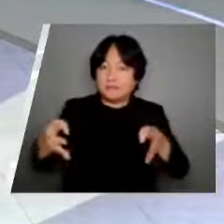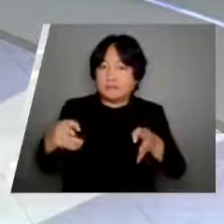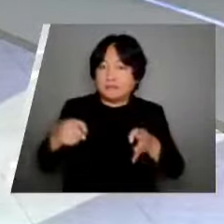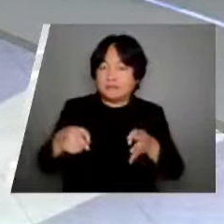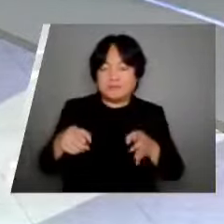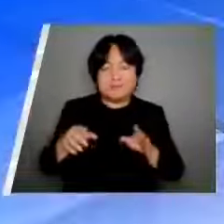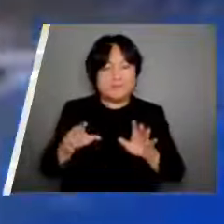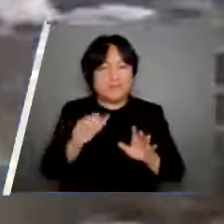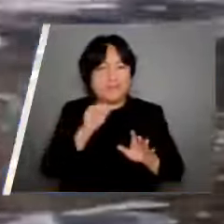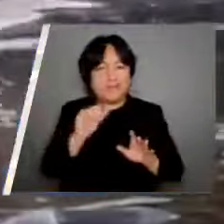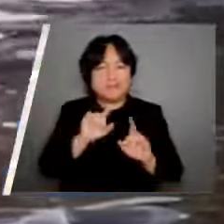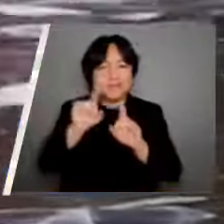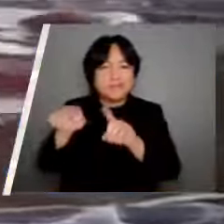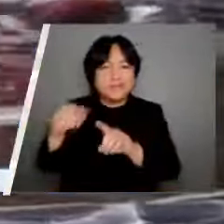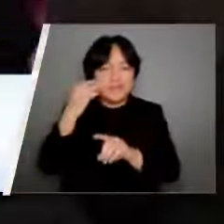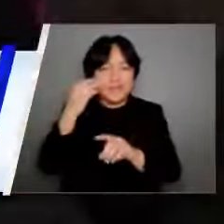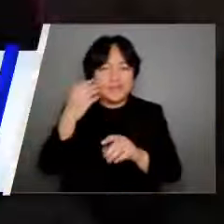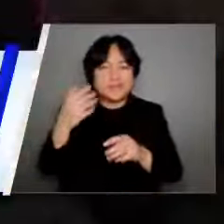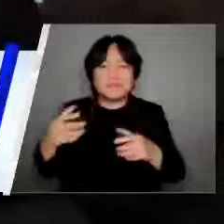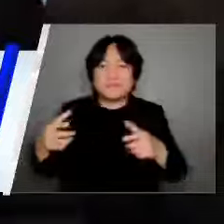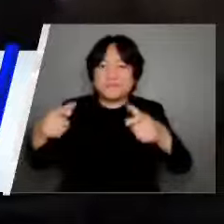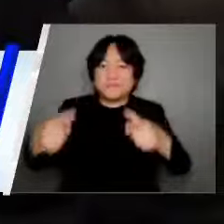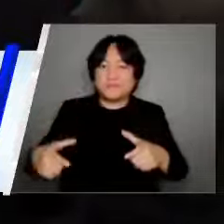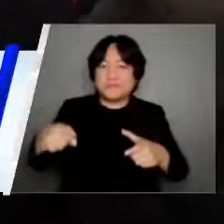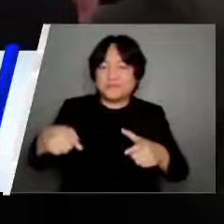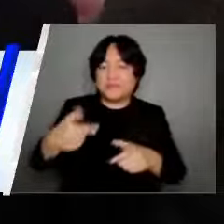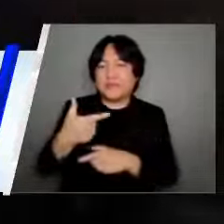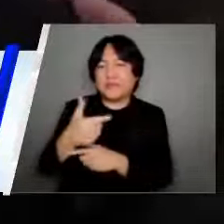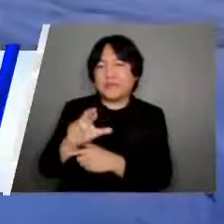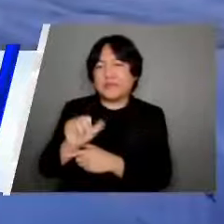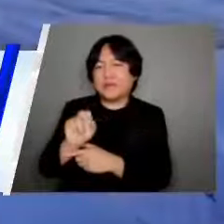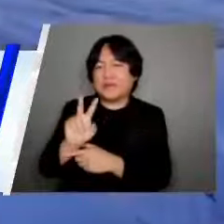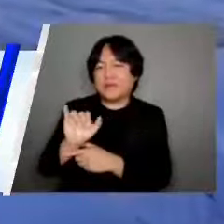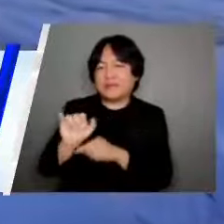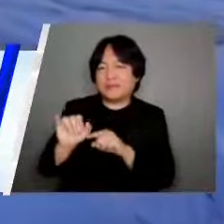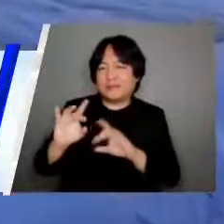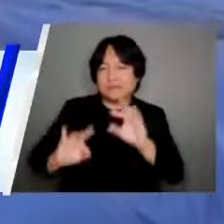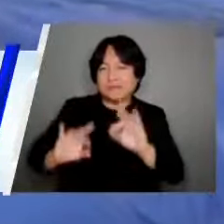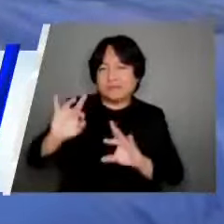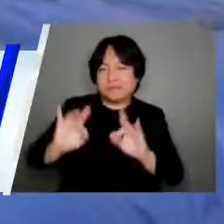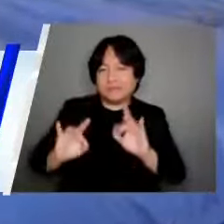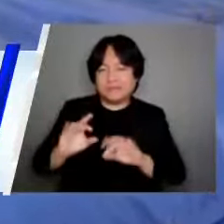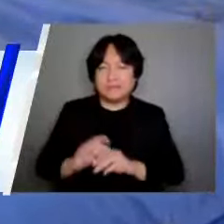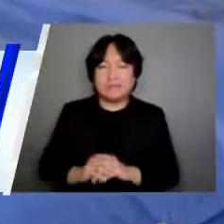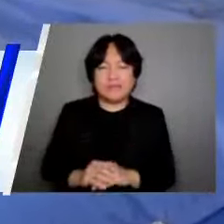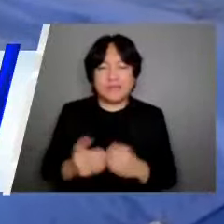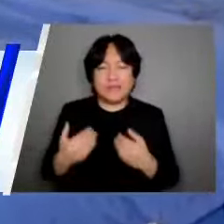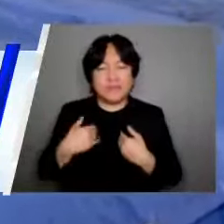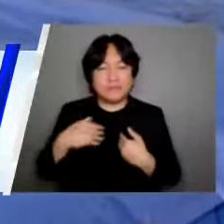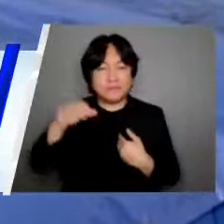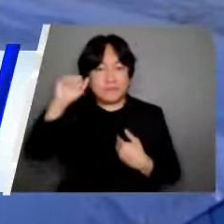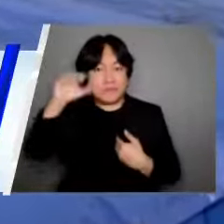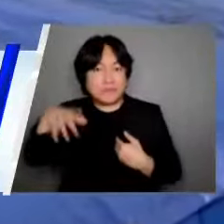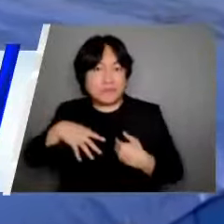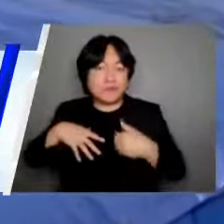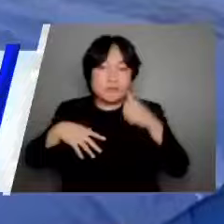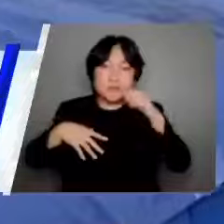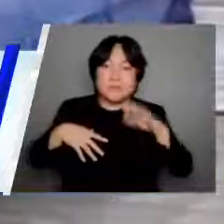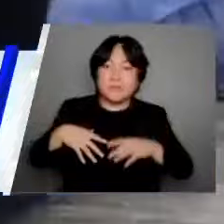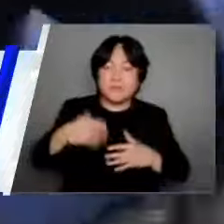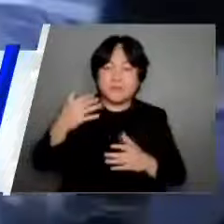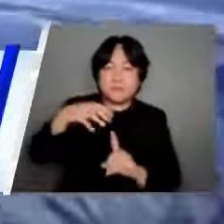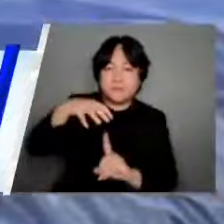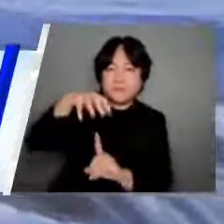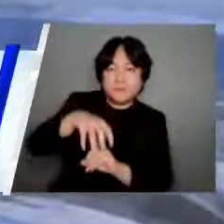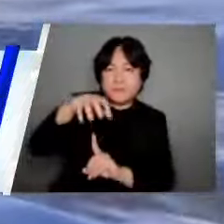gravy. 16 na lalaki at 8 babae ang nagtagisan sa World Gravy Wrestling Championships. At bigay todo